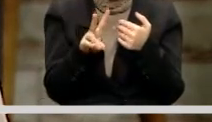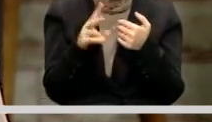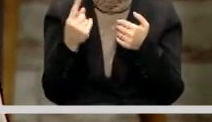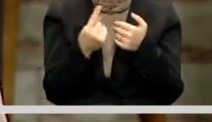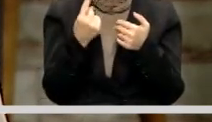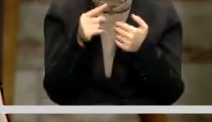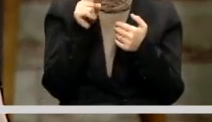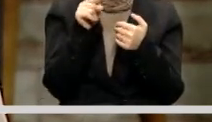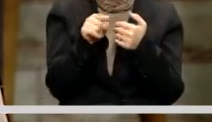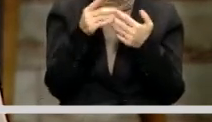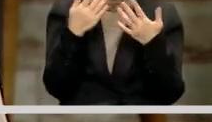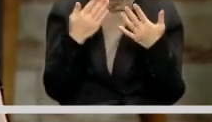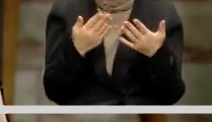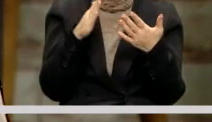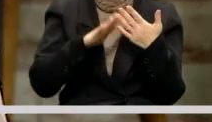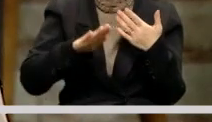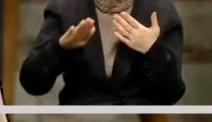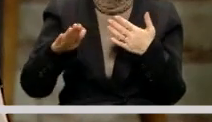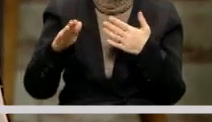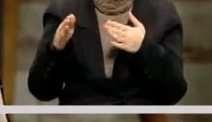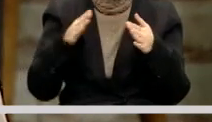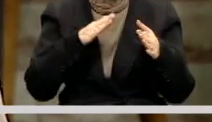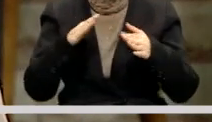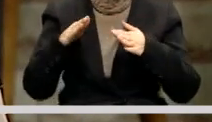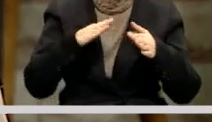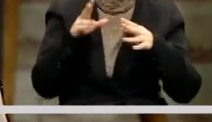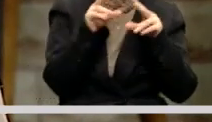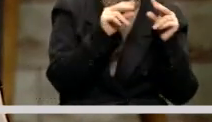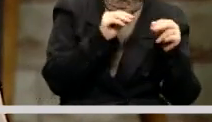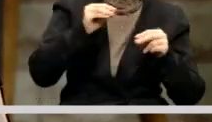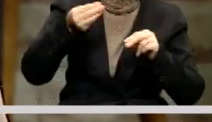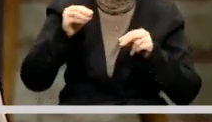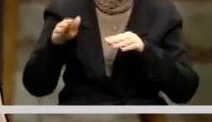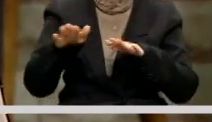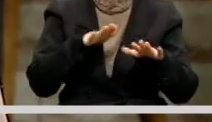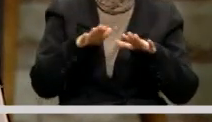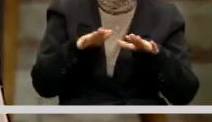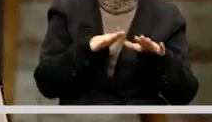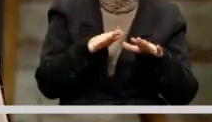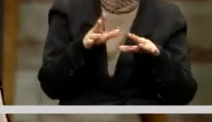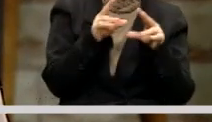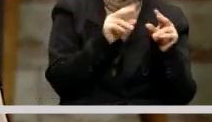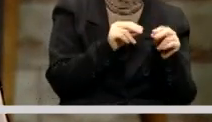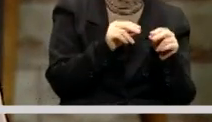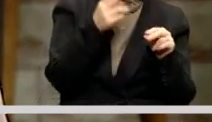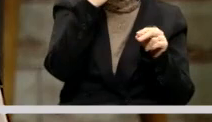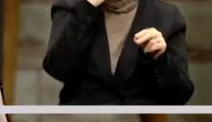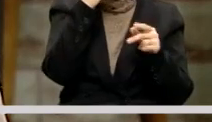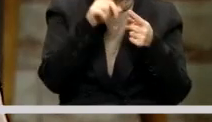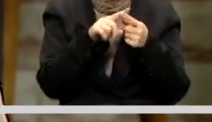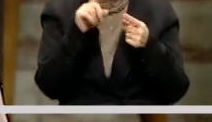insomni şekli bu. Yani çocuk sallandığında uyur, bebek sallandığında uyur, ona alıştırılır ve hep öyle uyur. Aslında bu